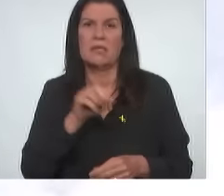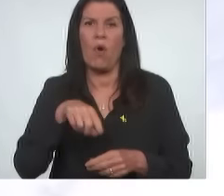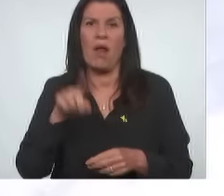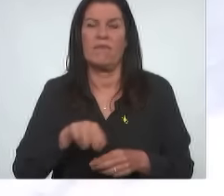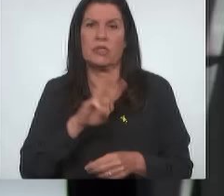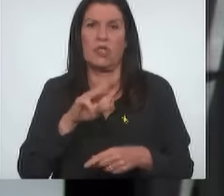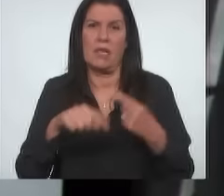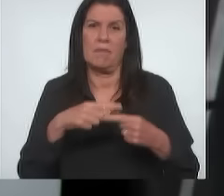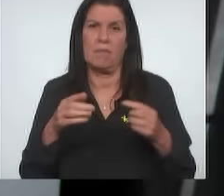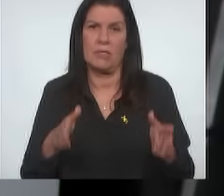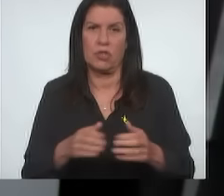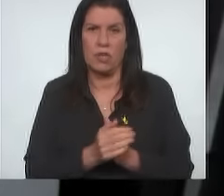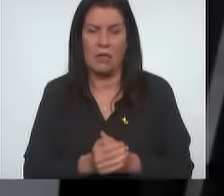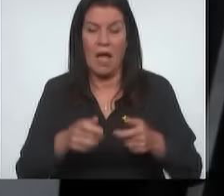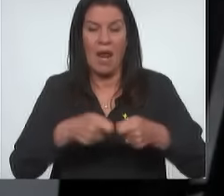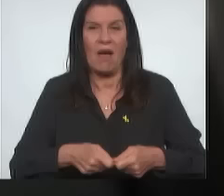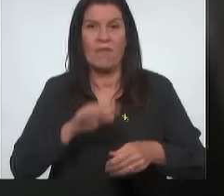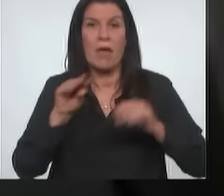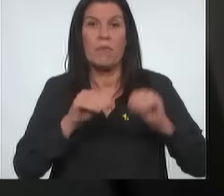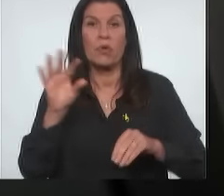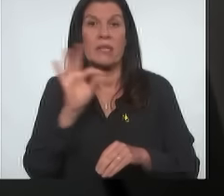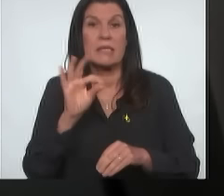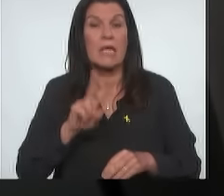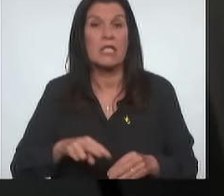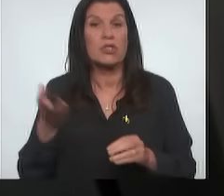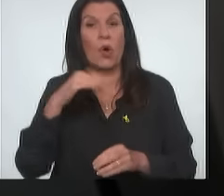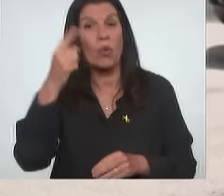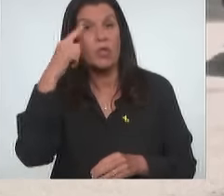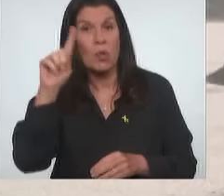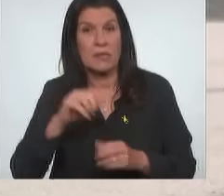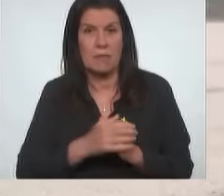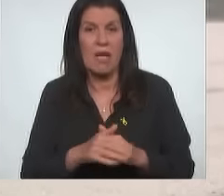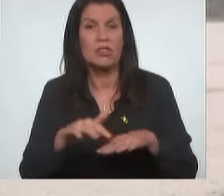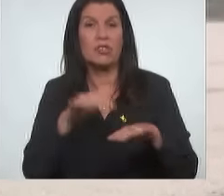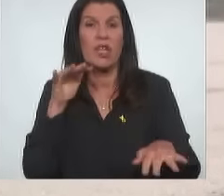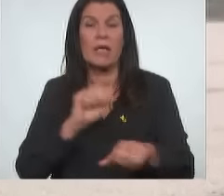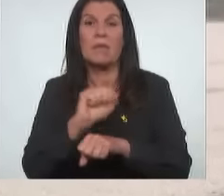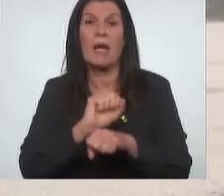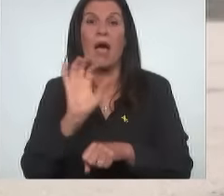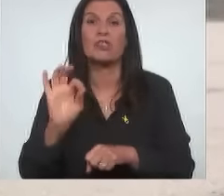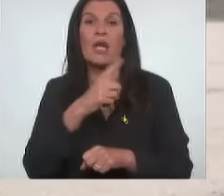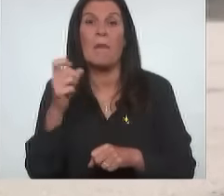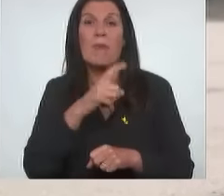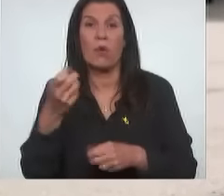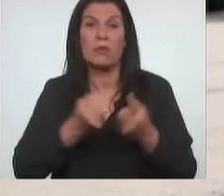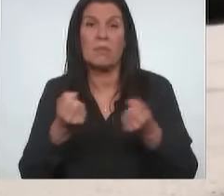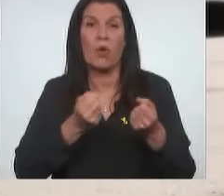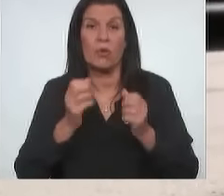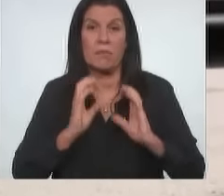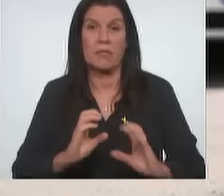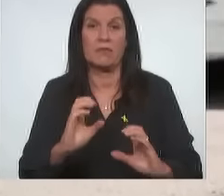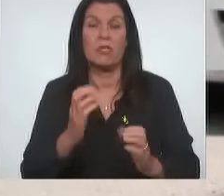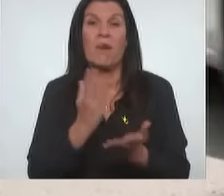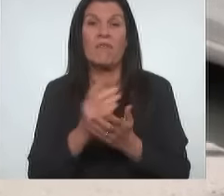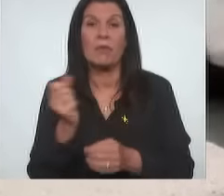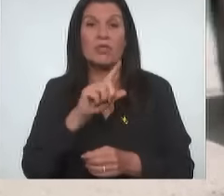לחברי מועדון הטסלה יש עוד יוזמה מקורית, שיירת מחאה של מאות מכוניות על הכבישים כבר בשבוע הבא, בניסיון לשלוח